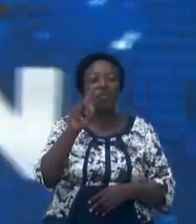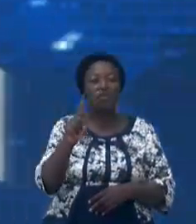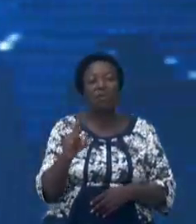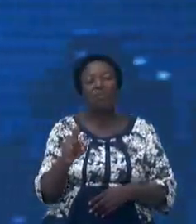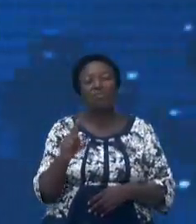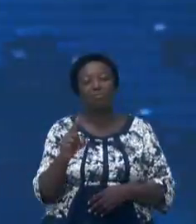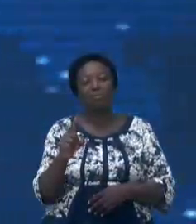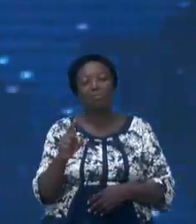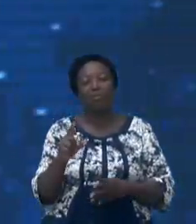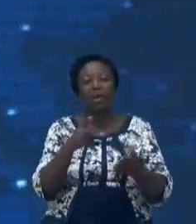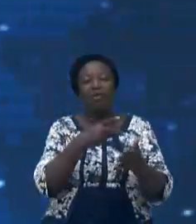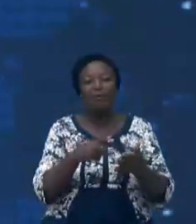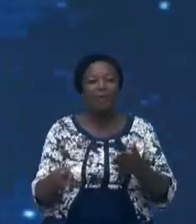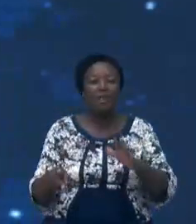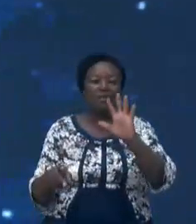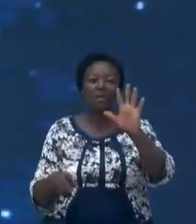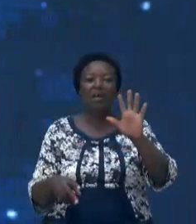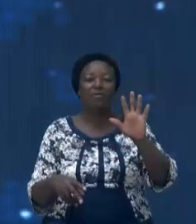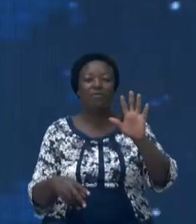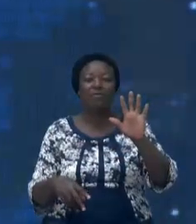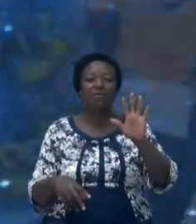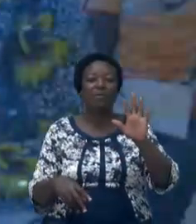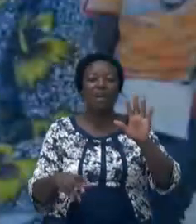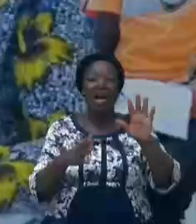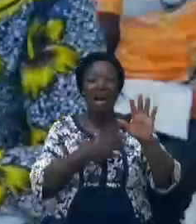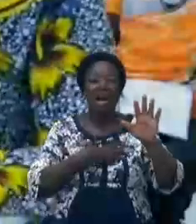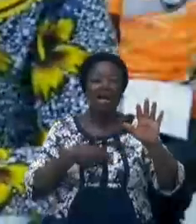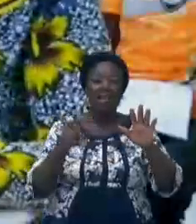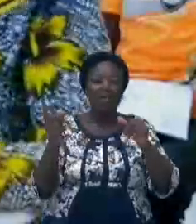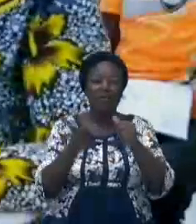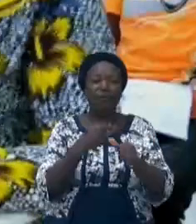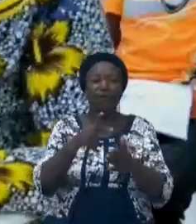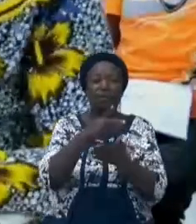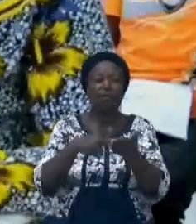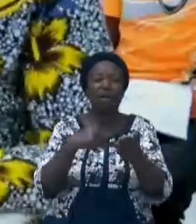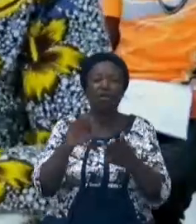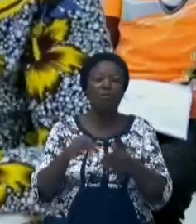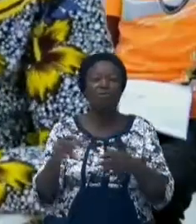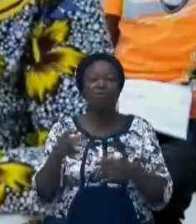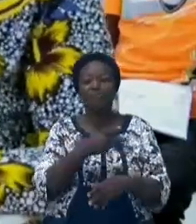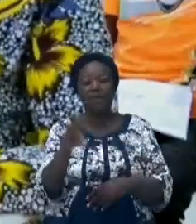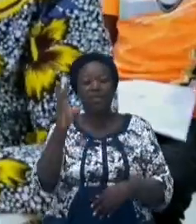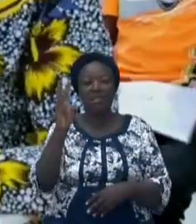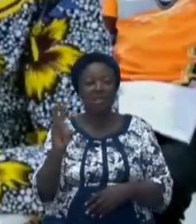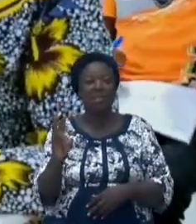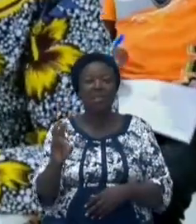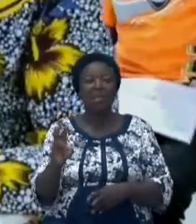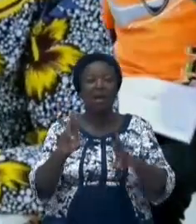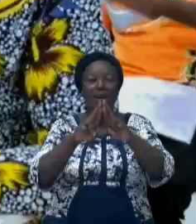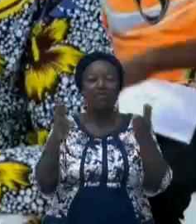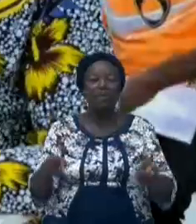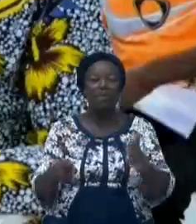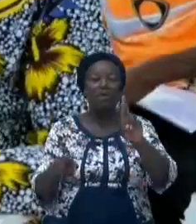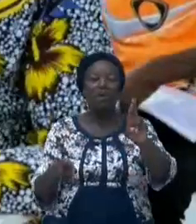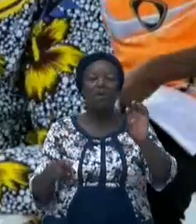chapitre 21 apocalypse 21 verset 5 et la première partie